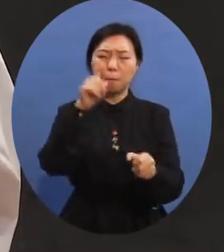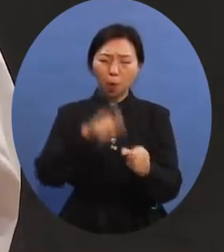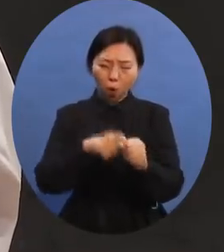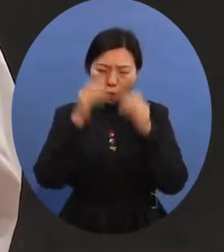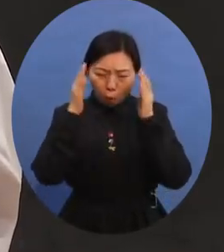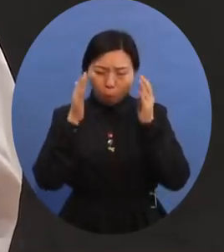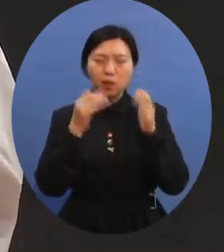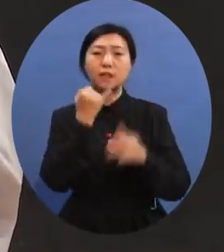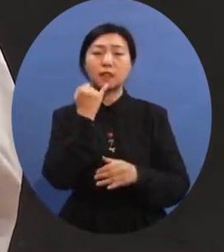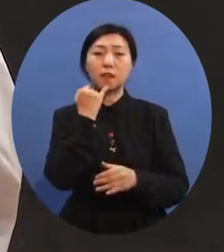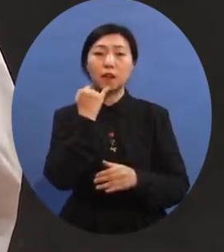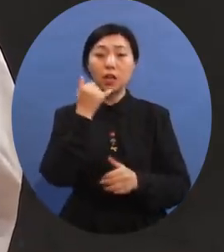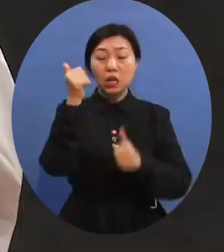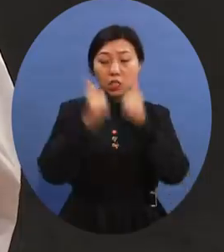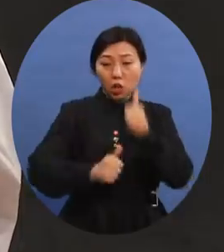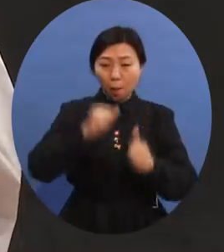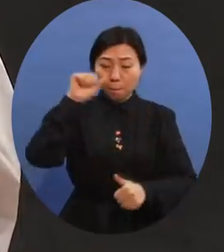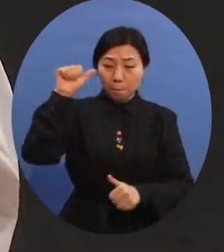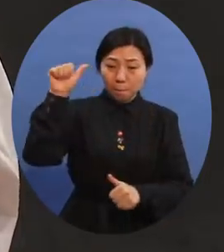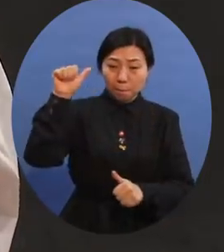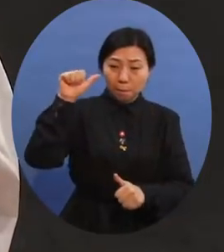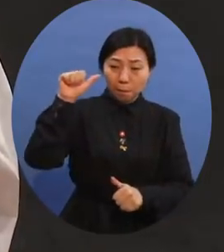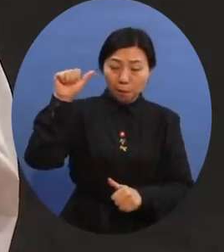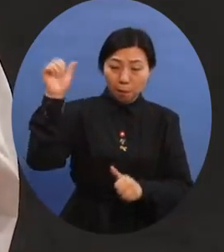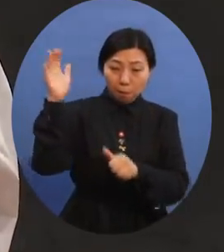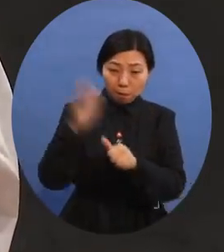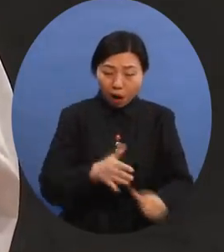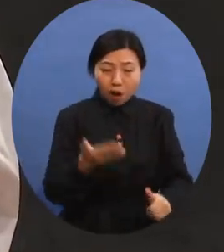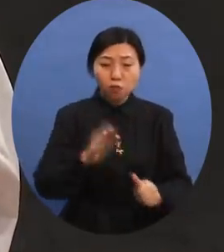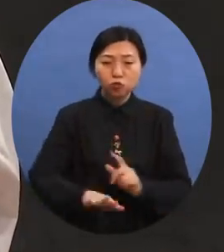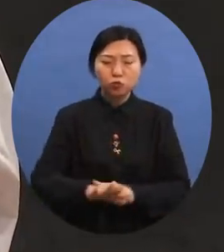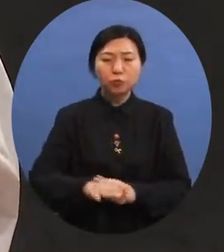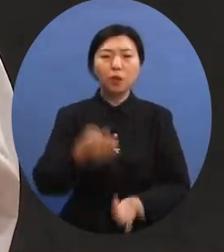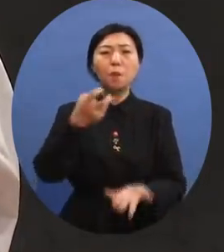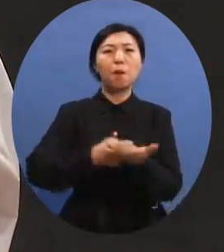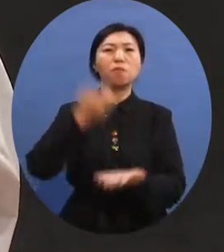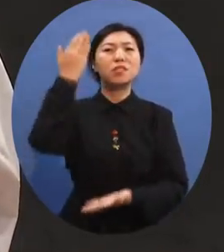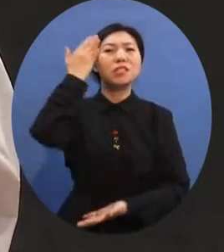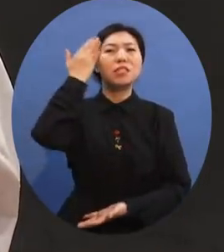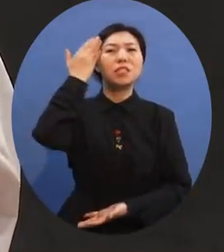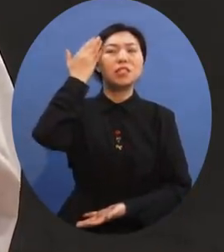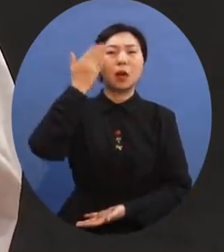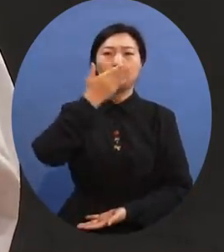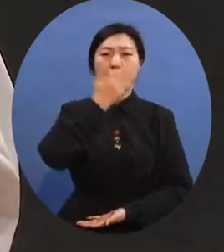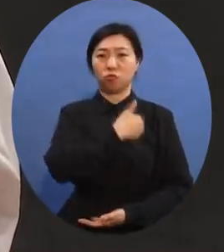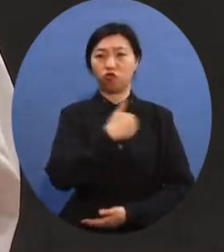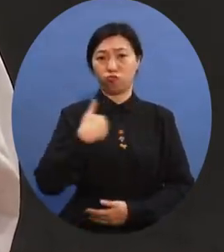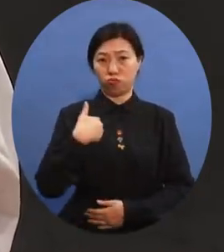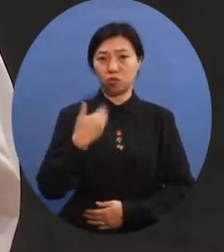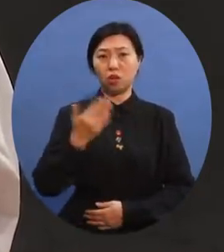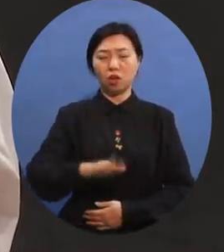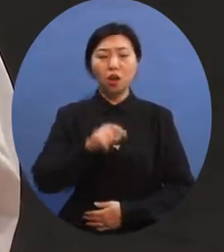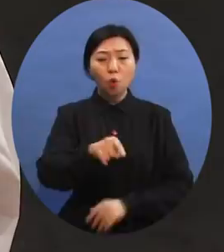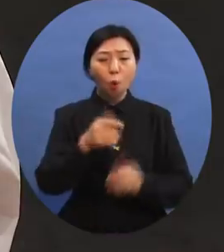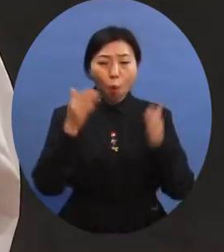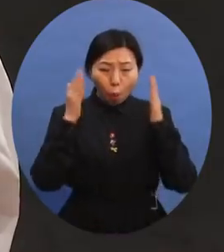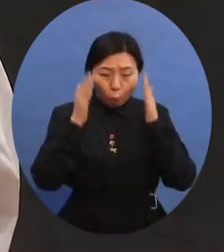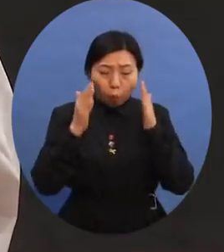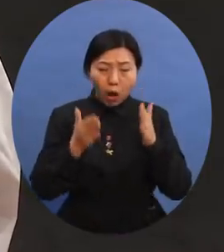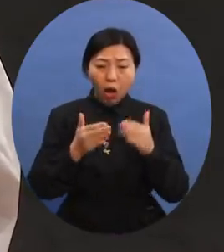그럼 만약에 고시 공부가 안 돼가 그만둬도 법률 지식을 내가 가질 수 있게 된다. 근데 지금 이걸